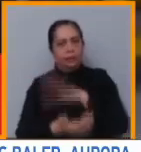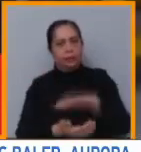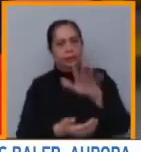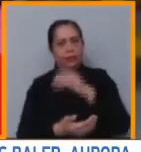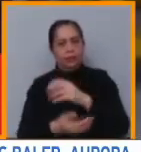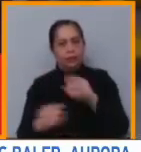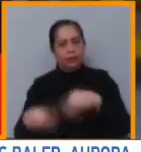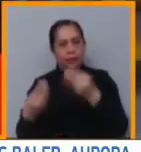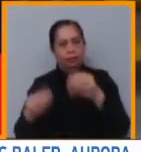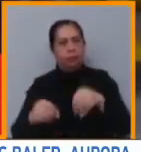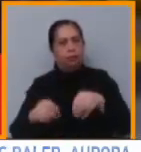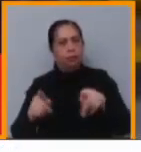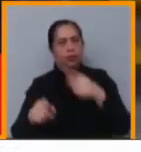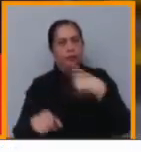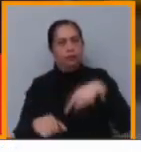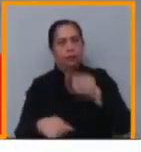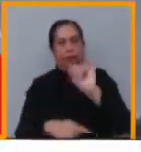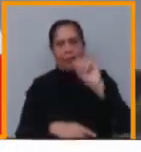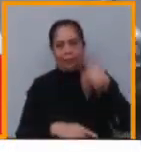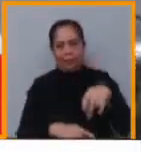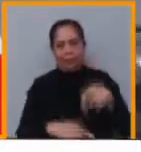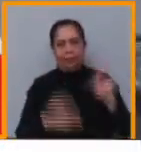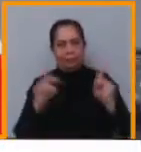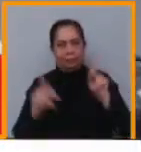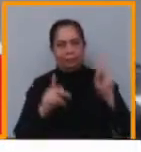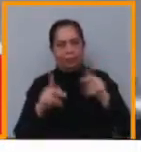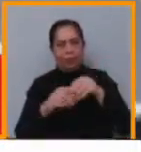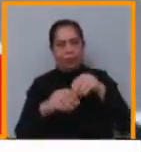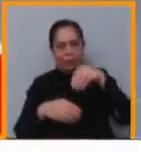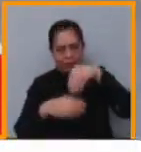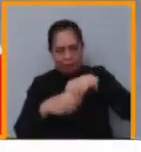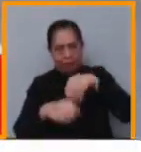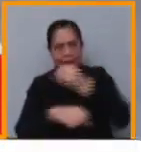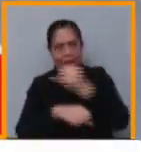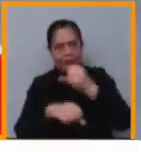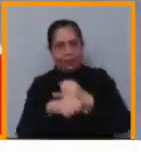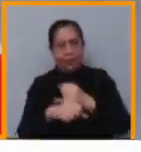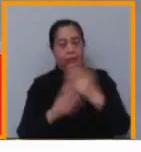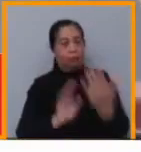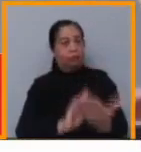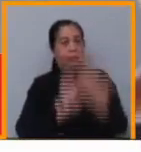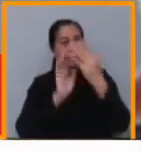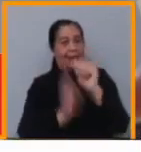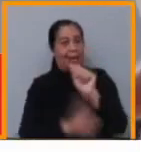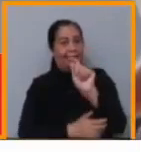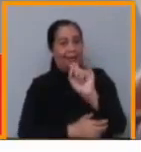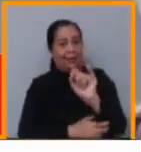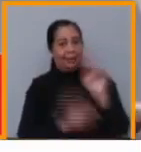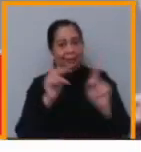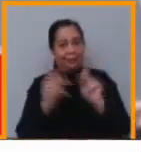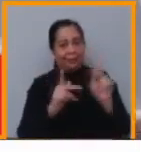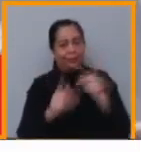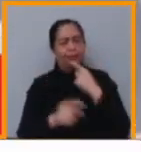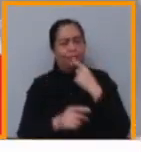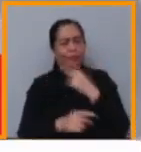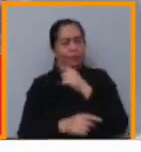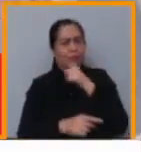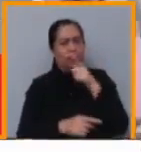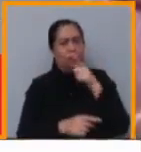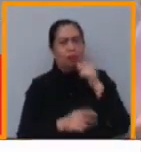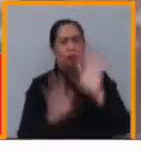oportunidad sa mga katutubo sa isla. Sa harap ng mga katutubong ati, sabi ni Robredo, hindi raw dapat basta-basta lang